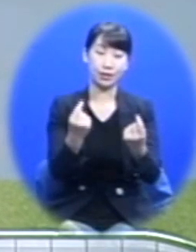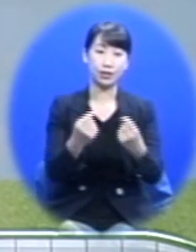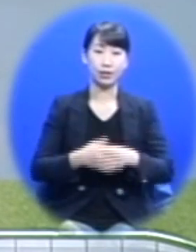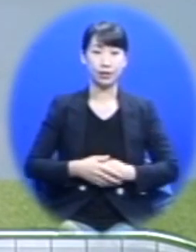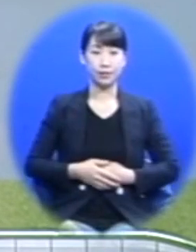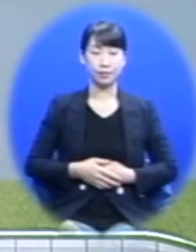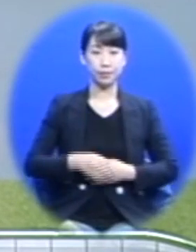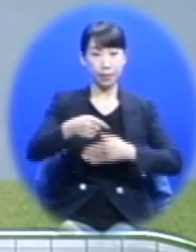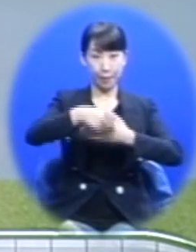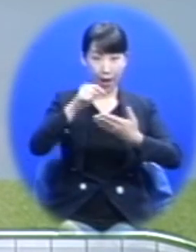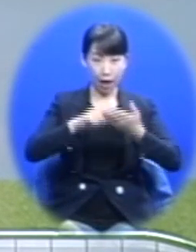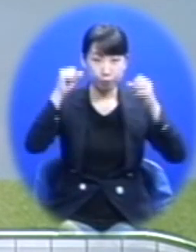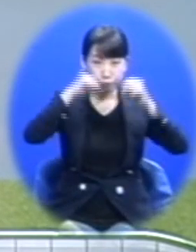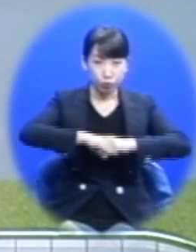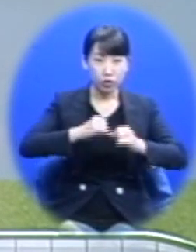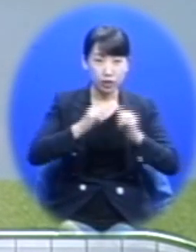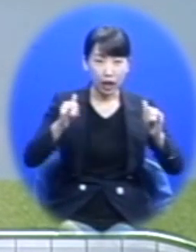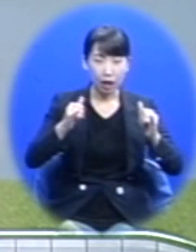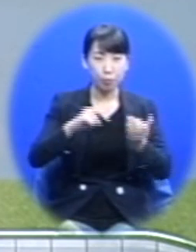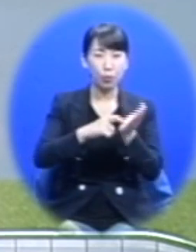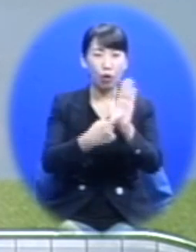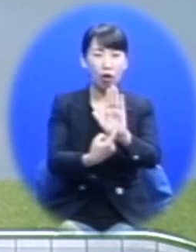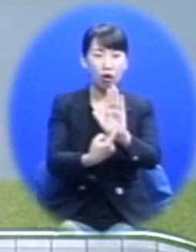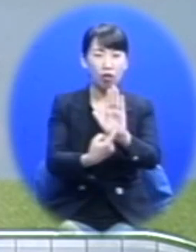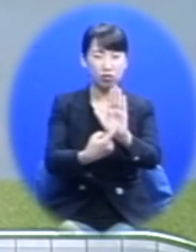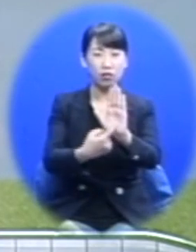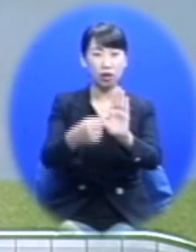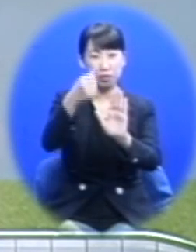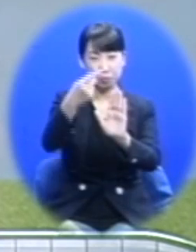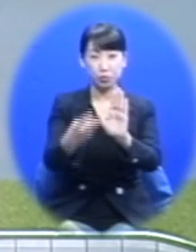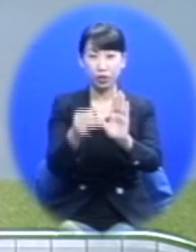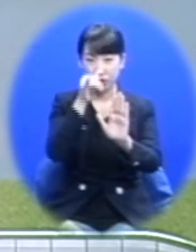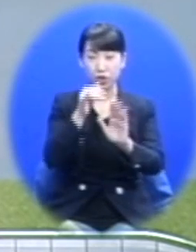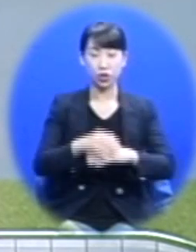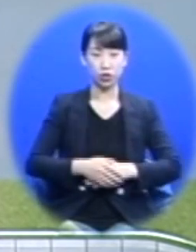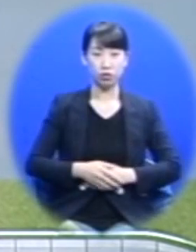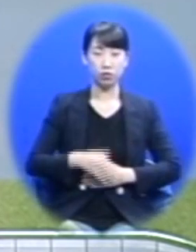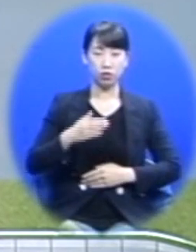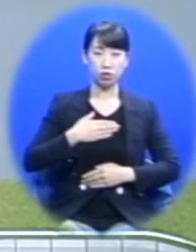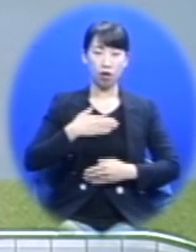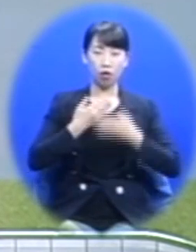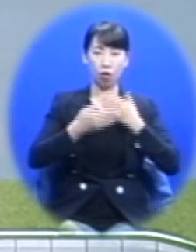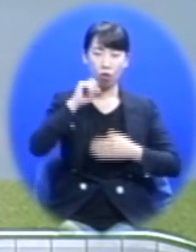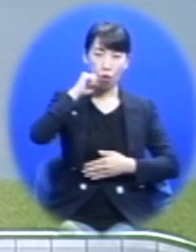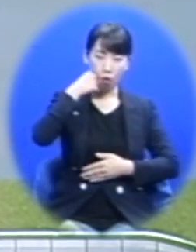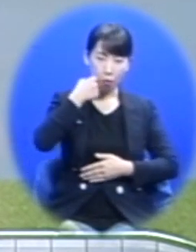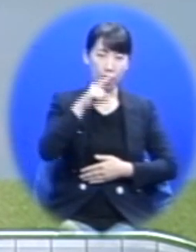마음이 무너진 사람이 흔히 이런 표현을 씁니다. 자기가 지금 겪고 있는 어려움이 제일 큰